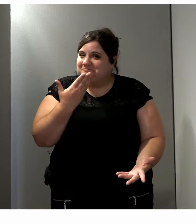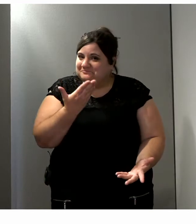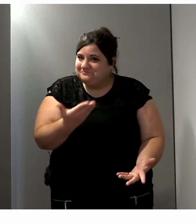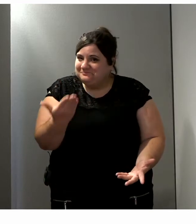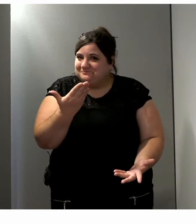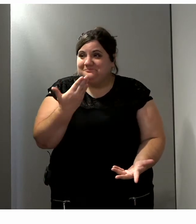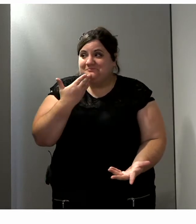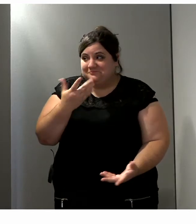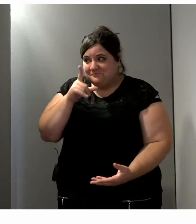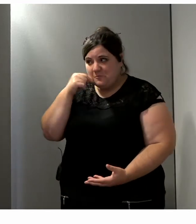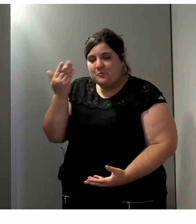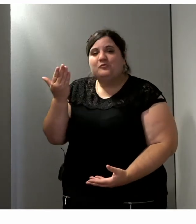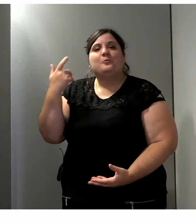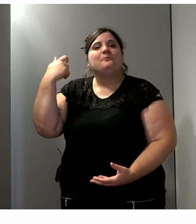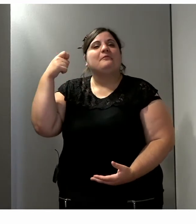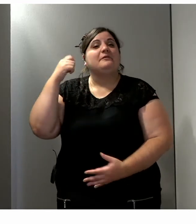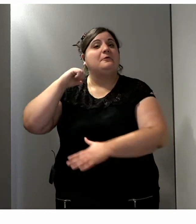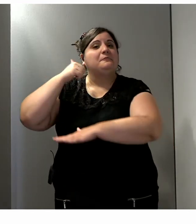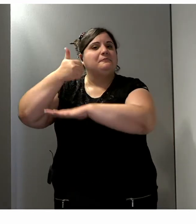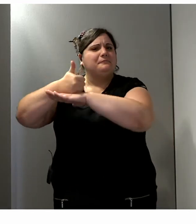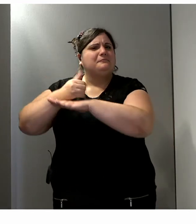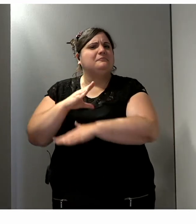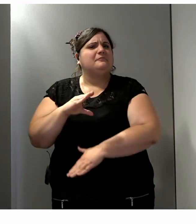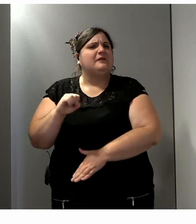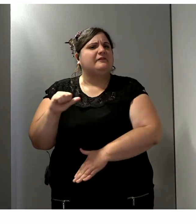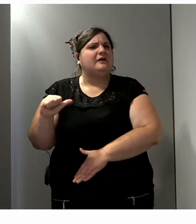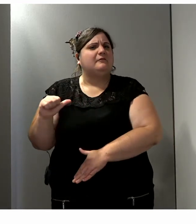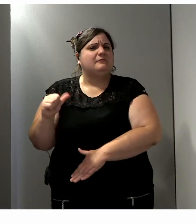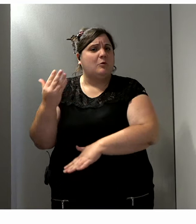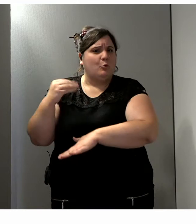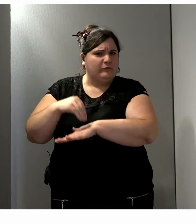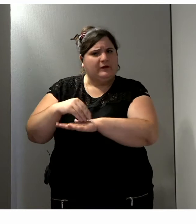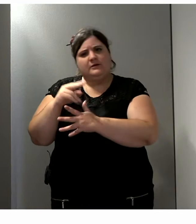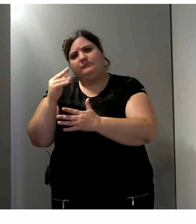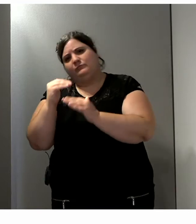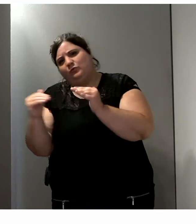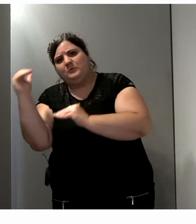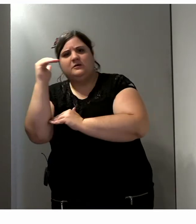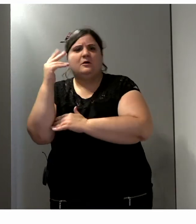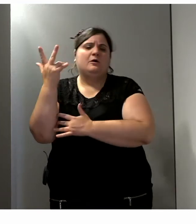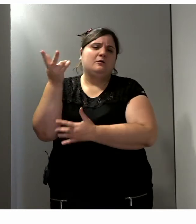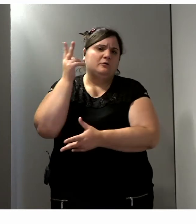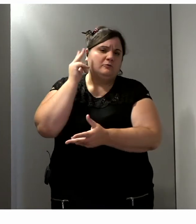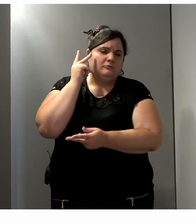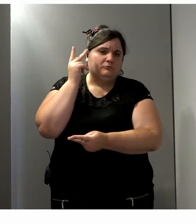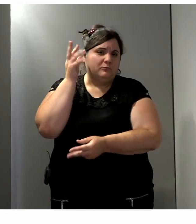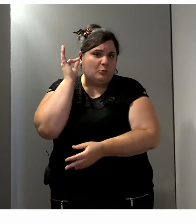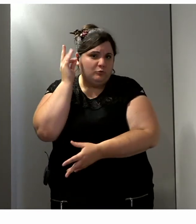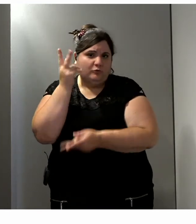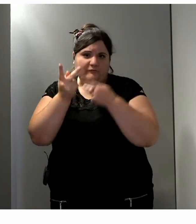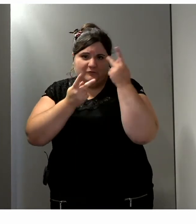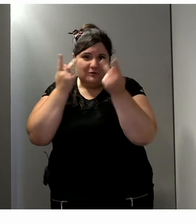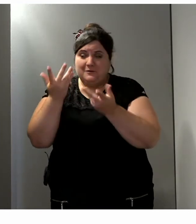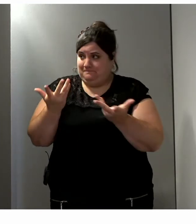Bonjour Monsieur le Président du Conseil supérieur de l'audiovisuel. Merci à vous d'être avec nous pour cet entretien dans le cadre des universités d'été du